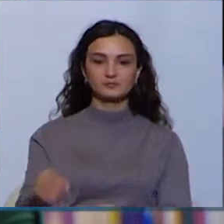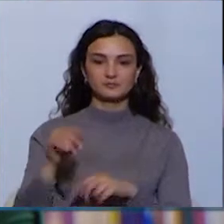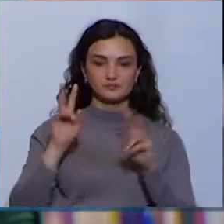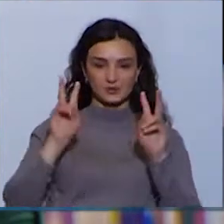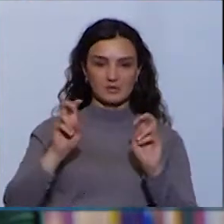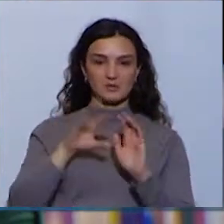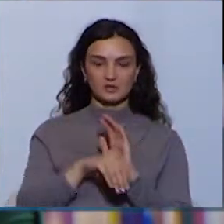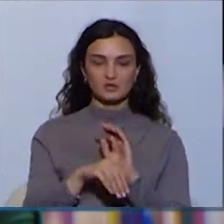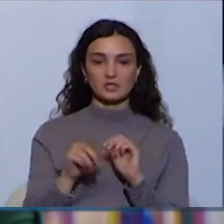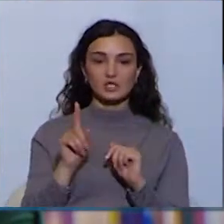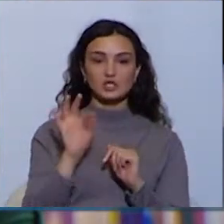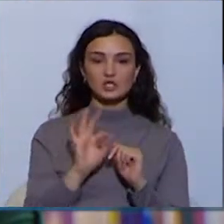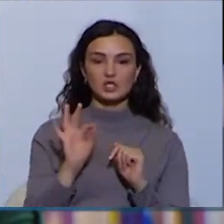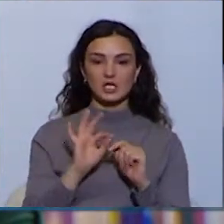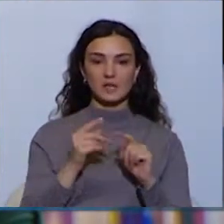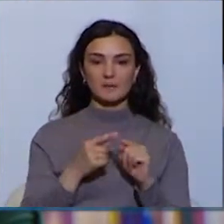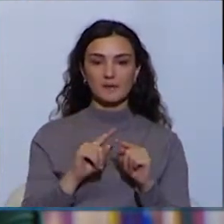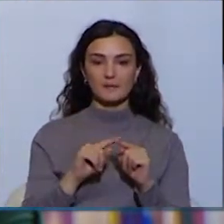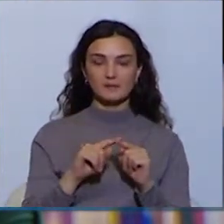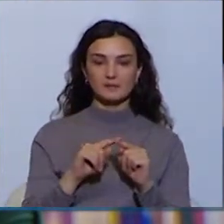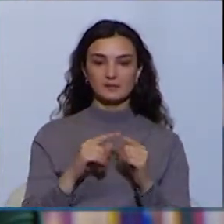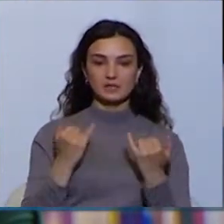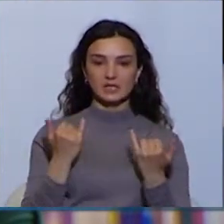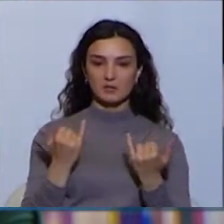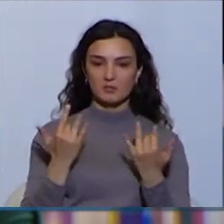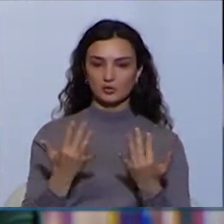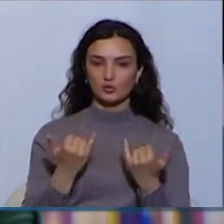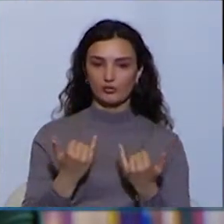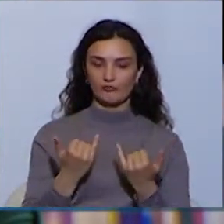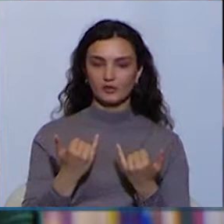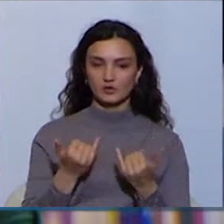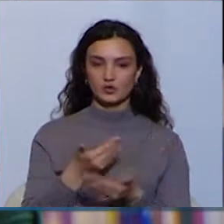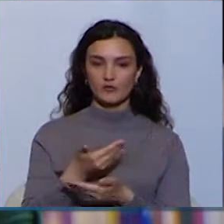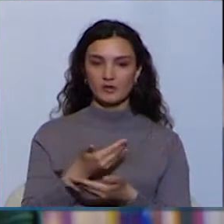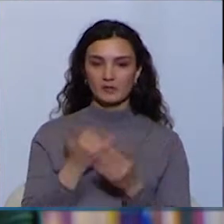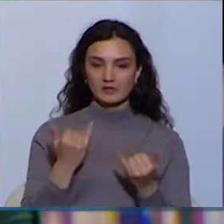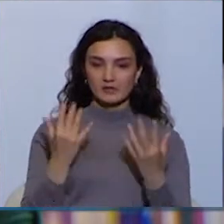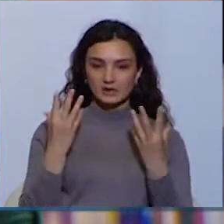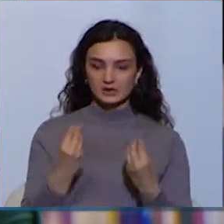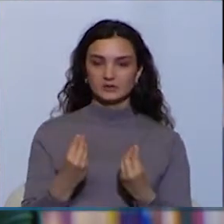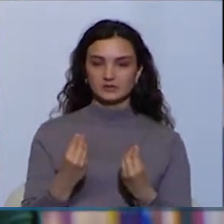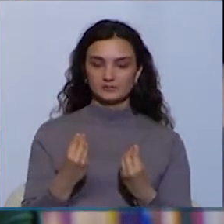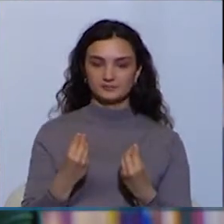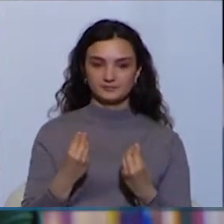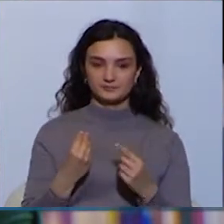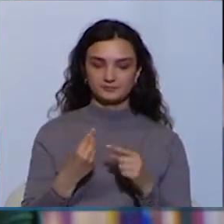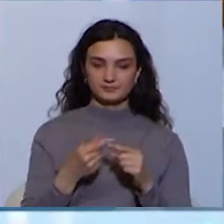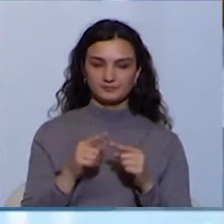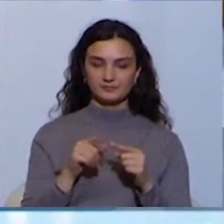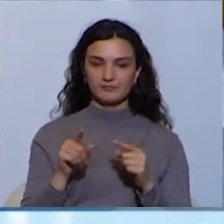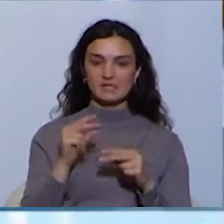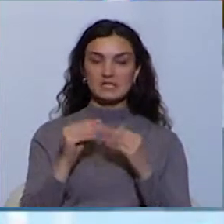კონტექსში. ახლა რაც შეეხება თანამედროვე ცხოვრებას, დღევანდელობას. ანუ ეს